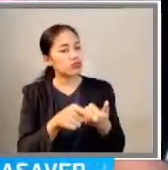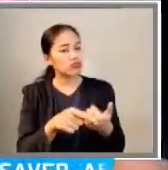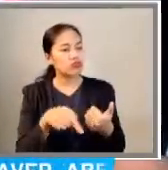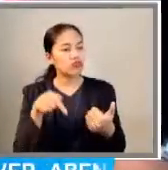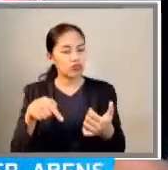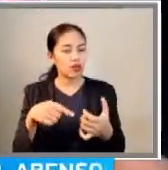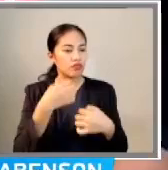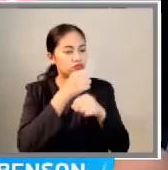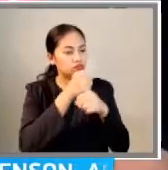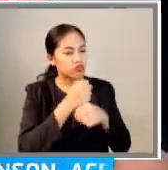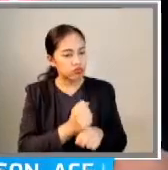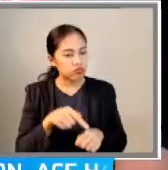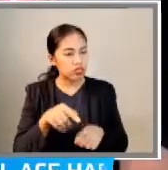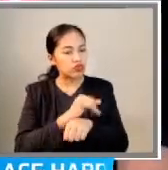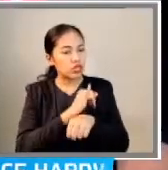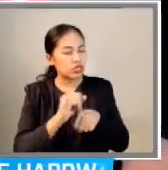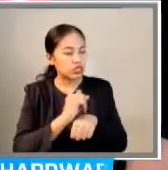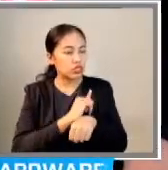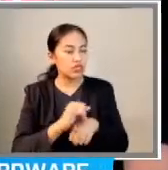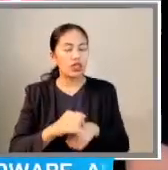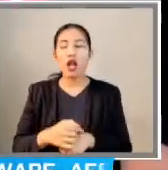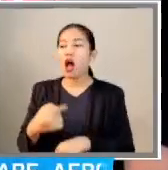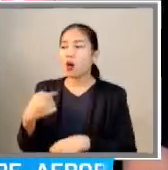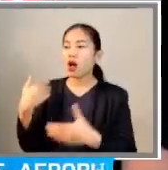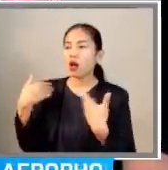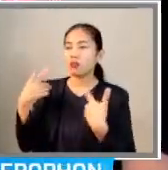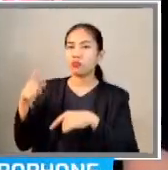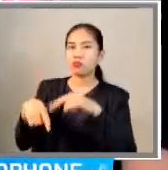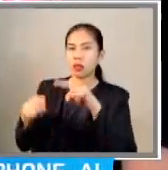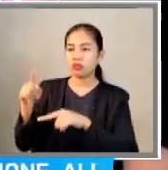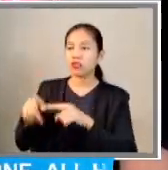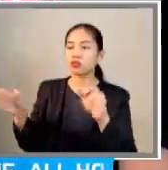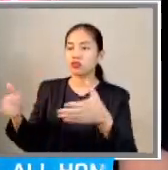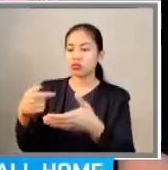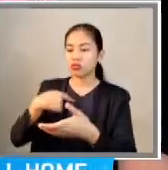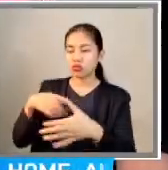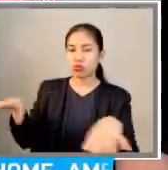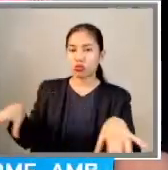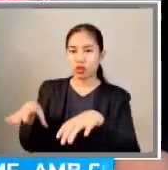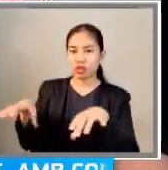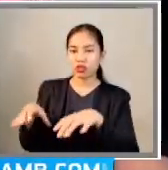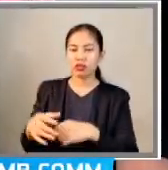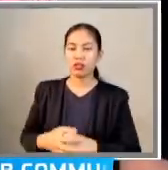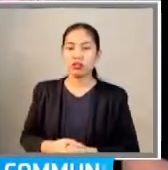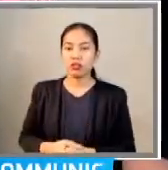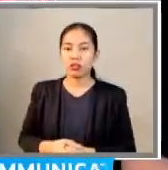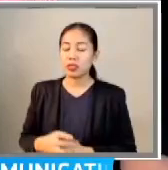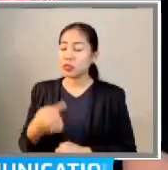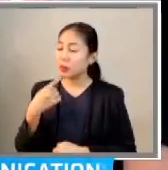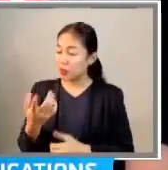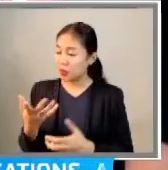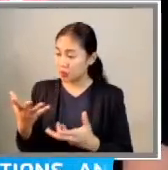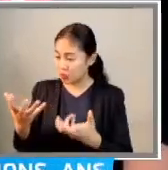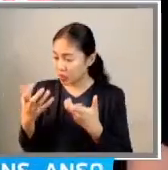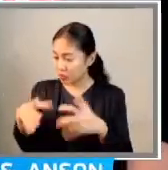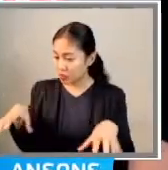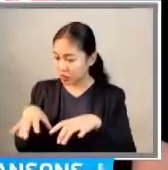tapos naghanap rin ako ng trabaho. Namunis ako din sa trabaho ko dati. Sabi sa akin, gusto ko ng trabaho.